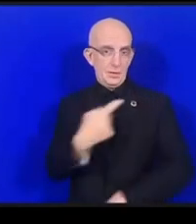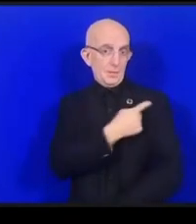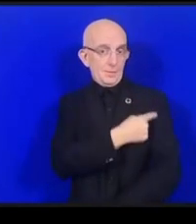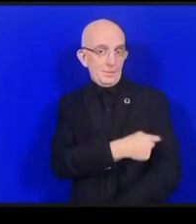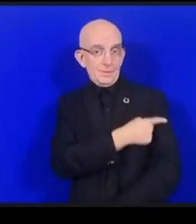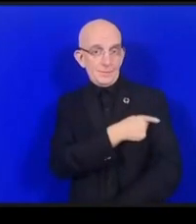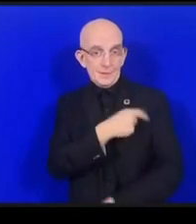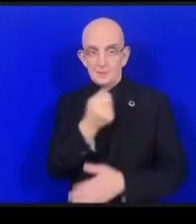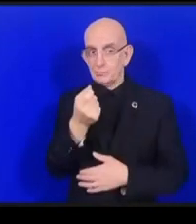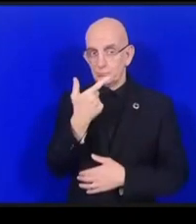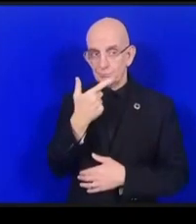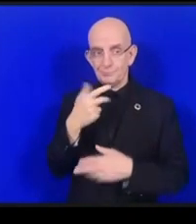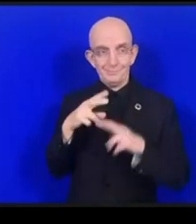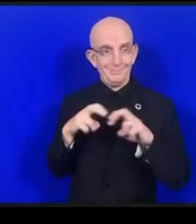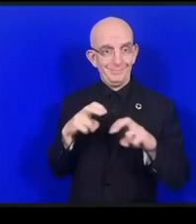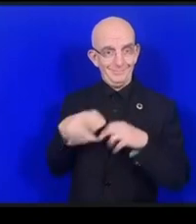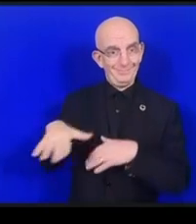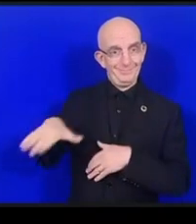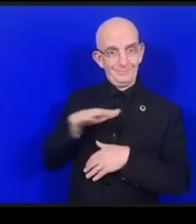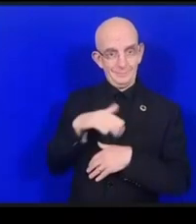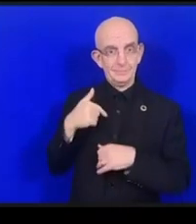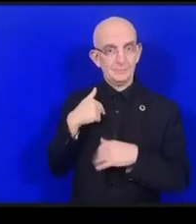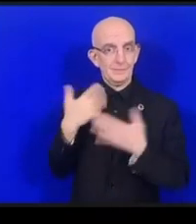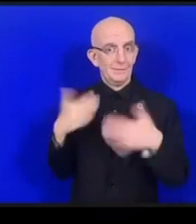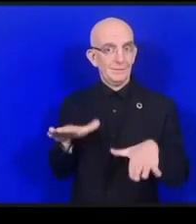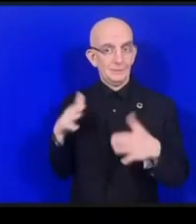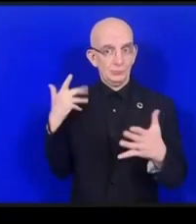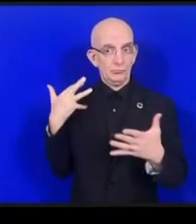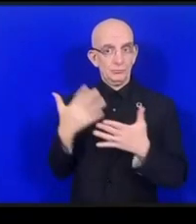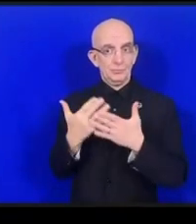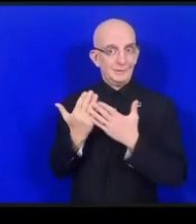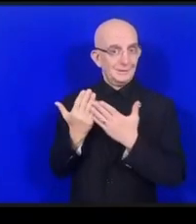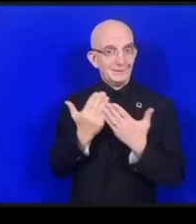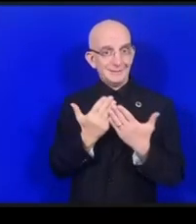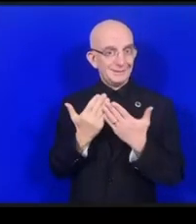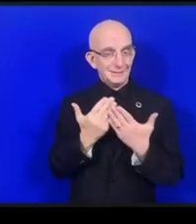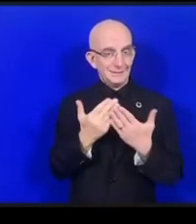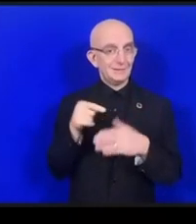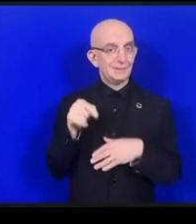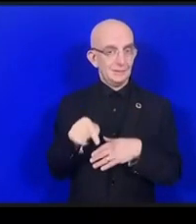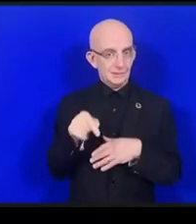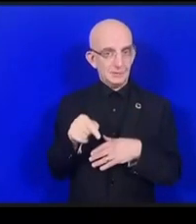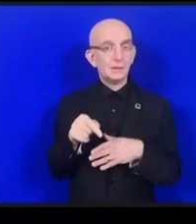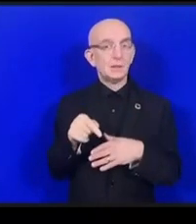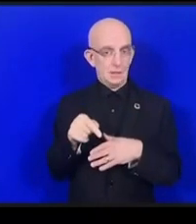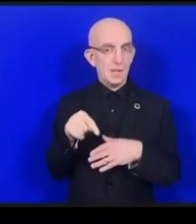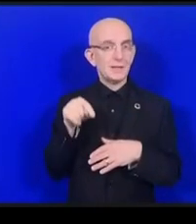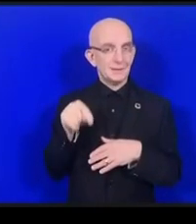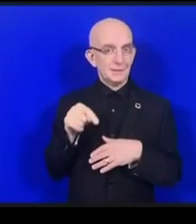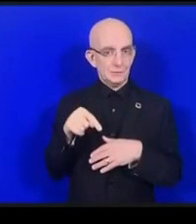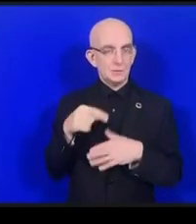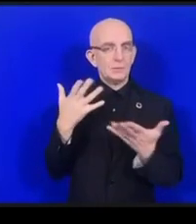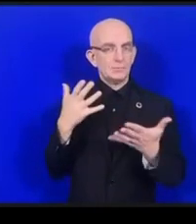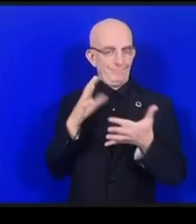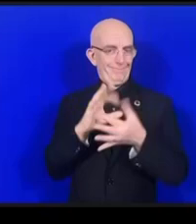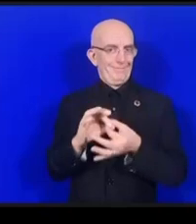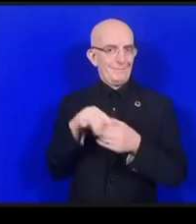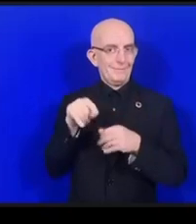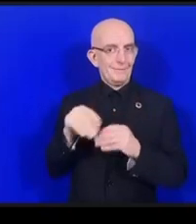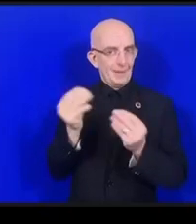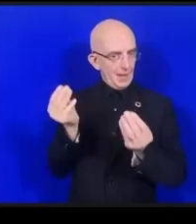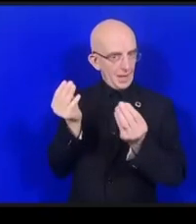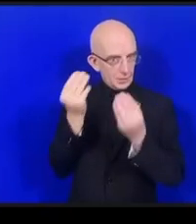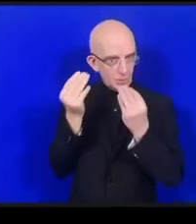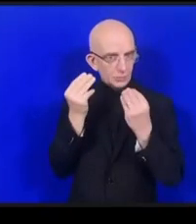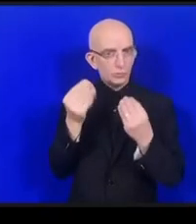я потеряла частично возможность и способность к чистой речи в